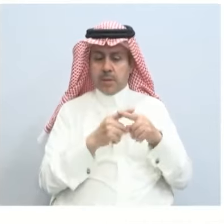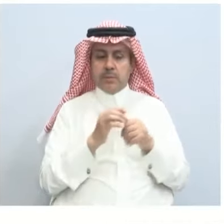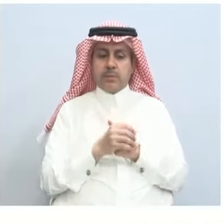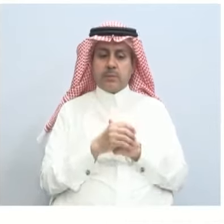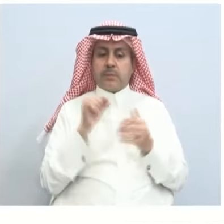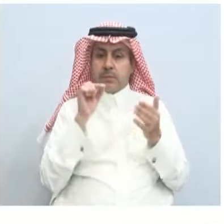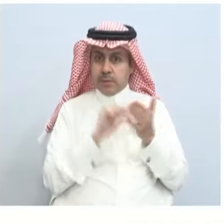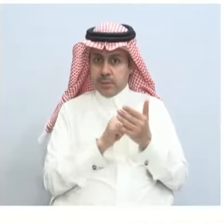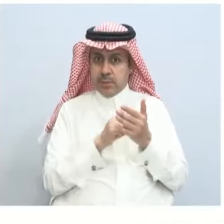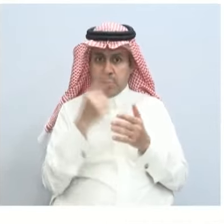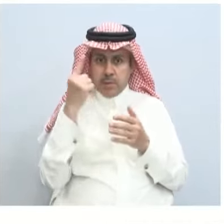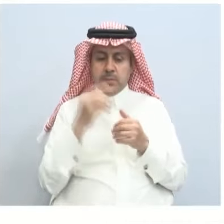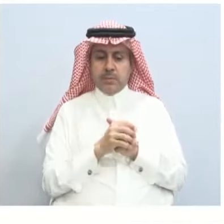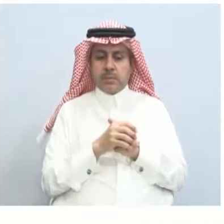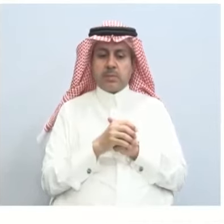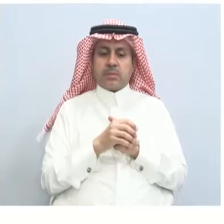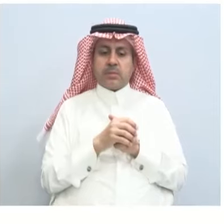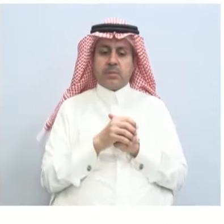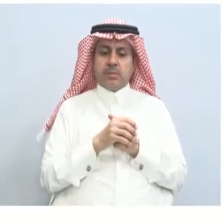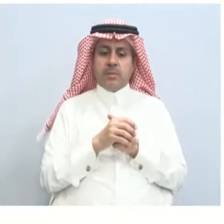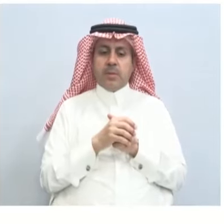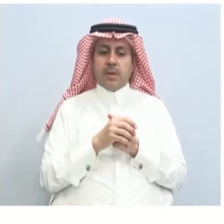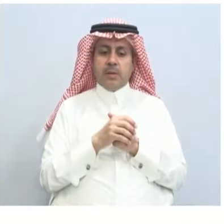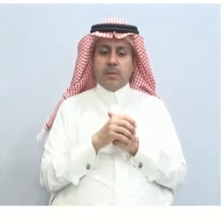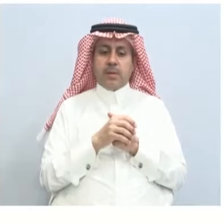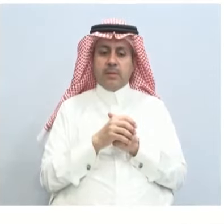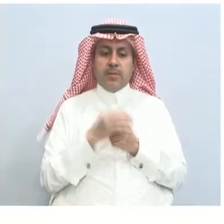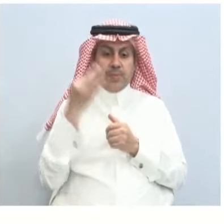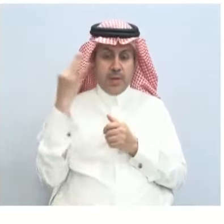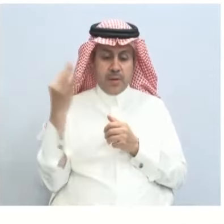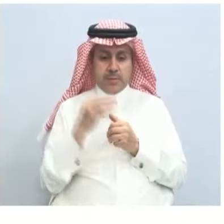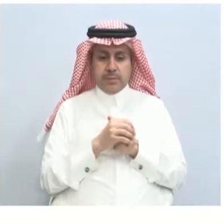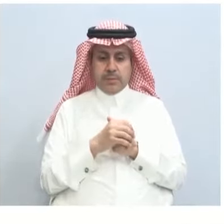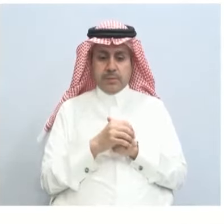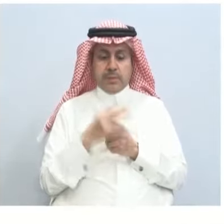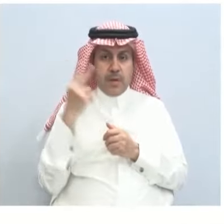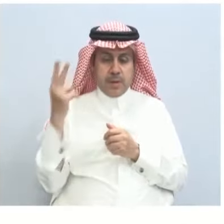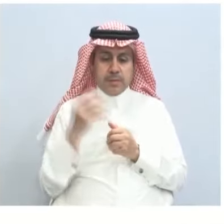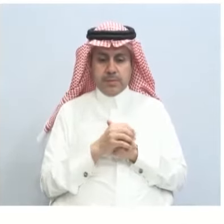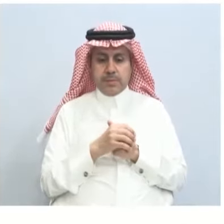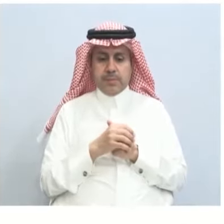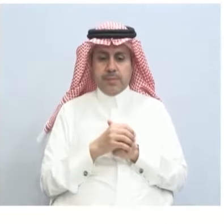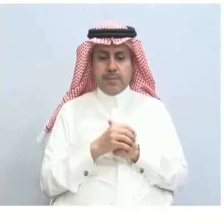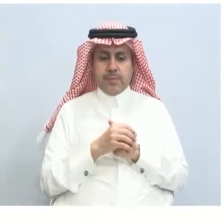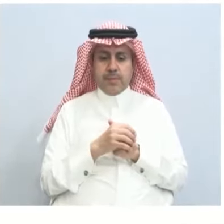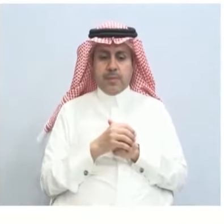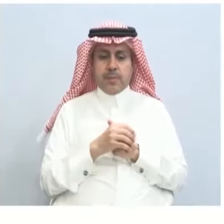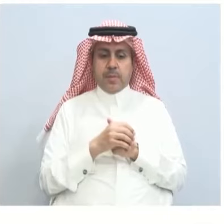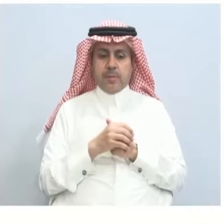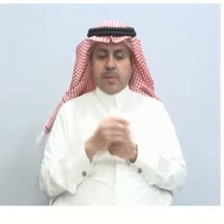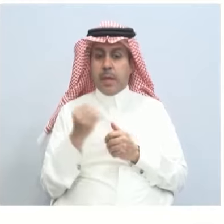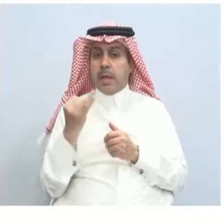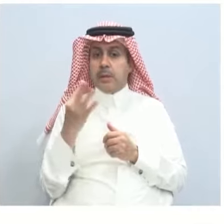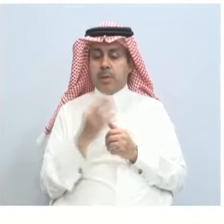الصفر وهنا واحد واخذ في ال وايات هنا ثلاثه وهنا اثنين الان لما نجي احسبها كم